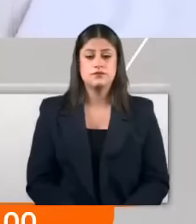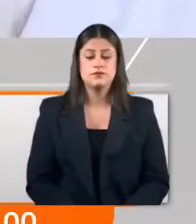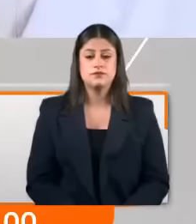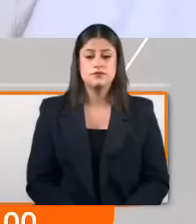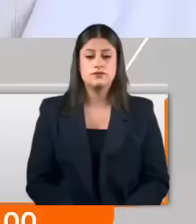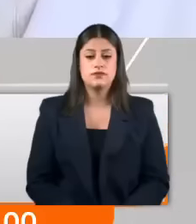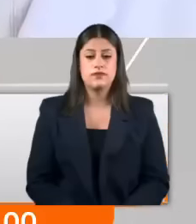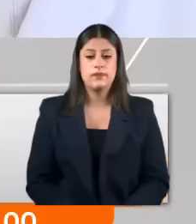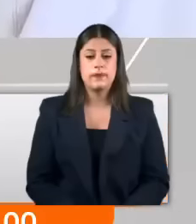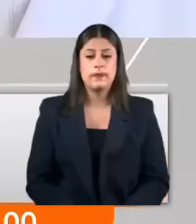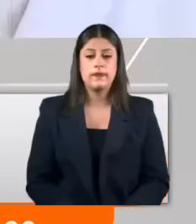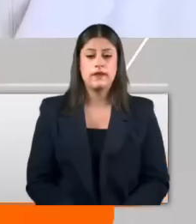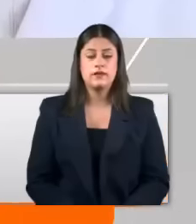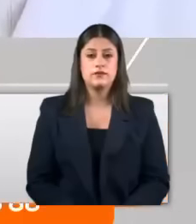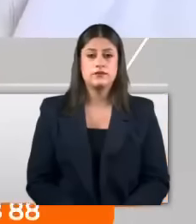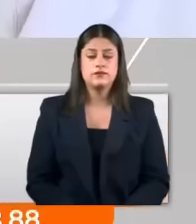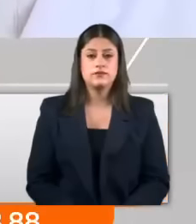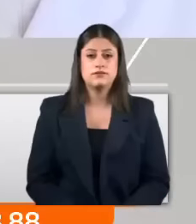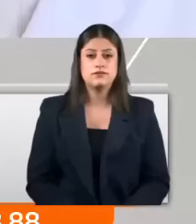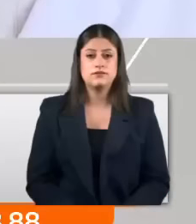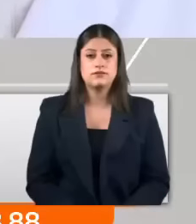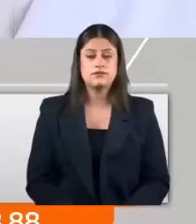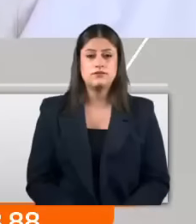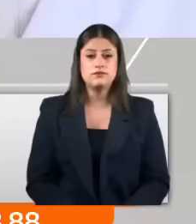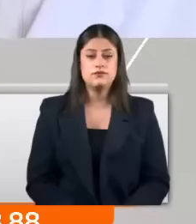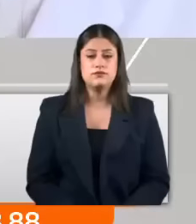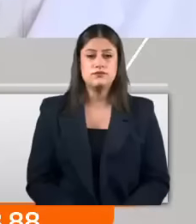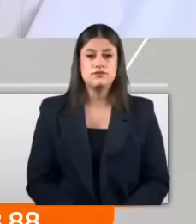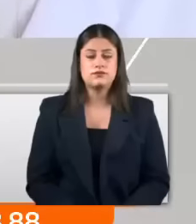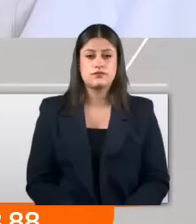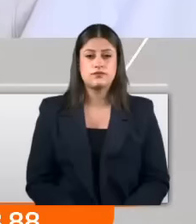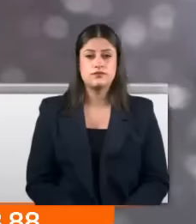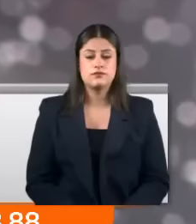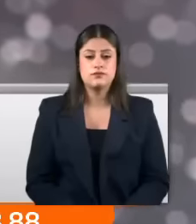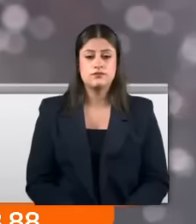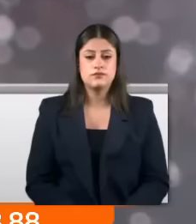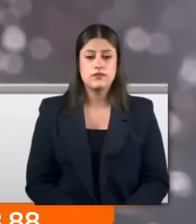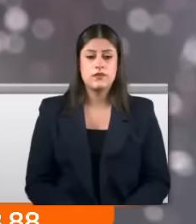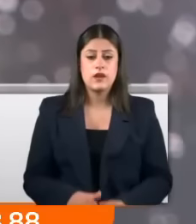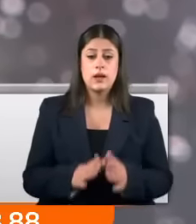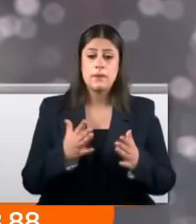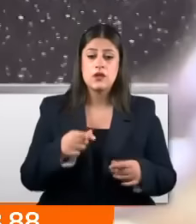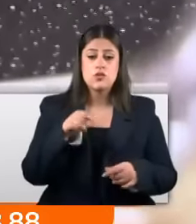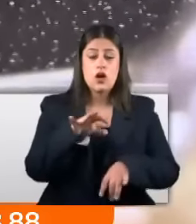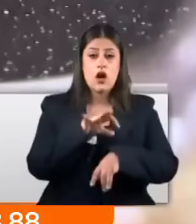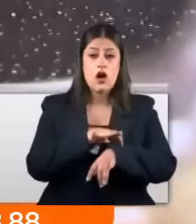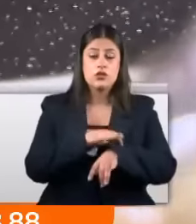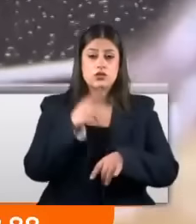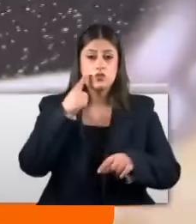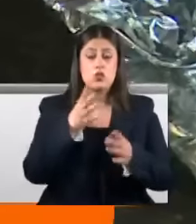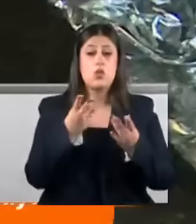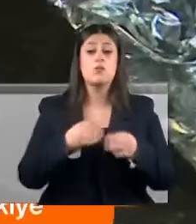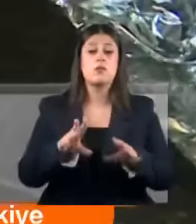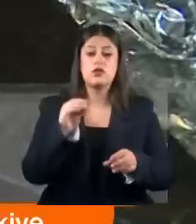nörolojik hastalıklar açısından Alzheimer, demans, bu tür tabloların da ortaya çıktığını biliyoruz. Peki bu hastalığa yakalanmamak için